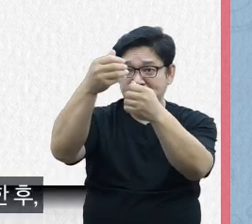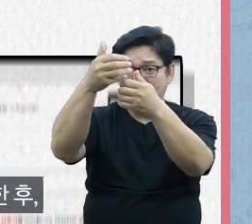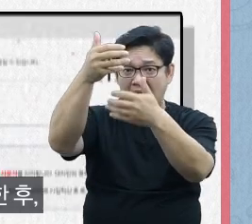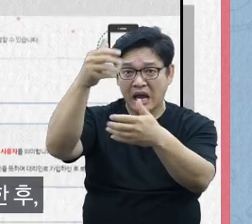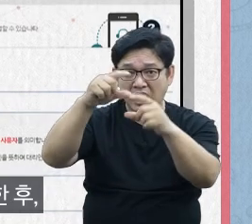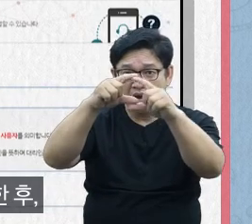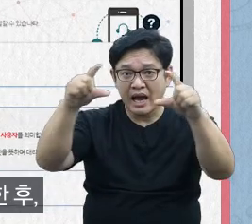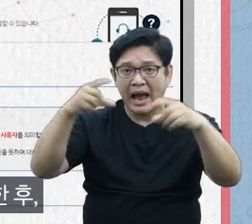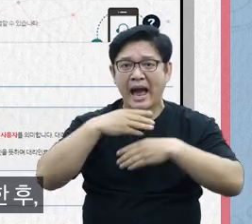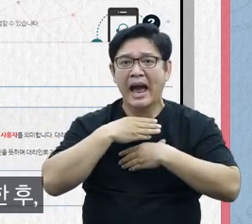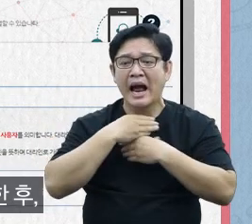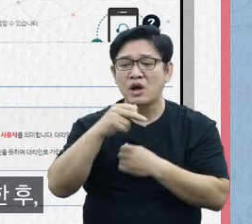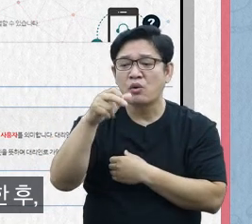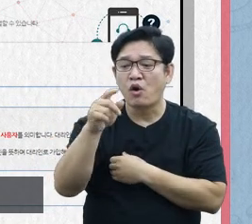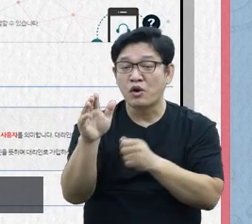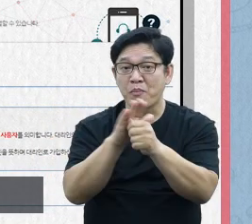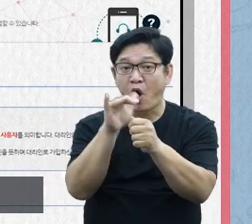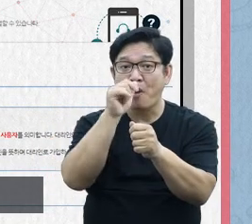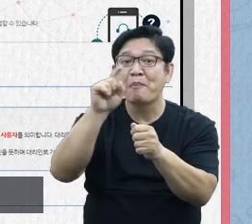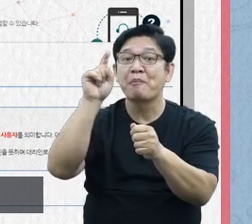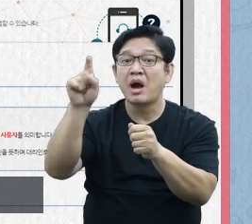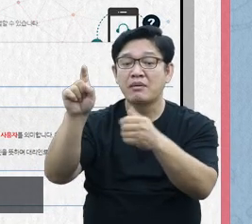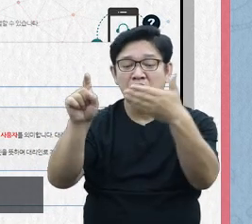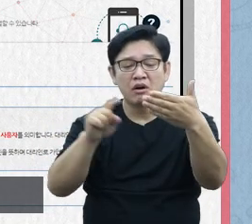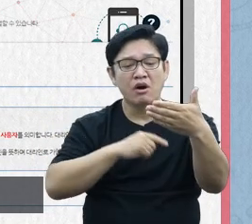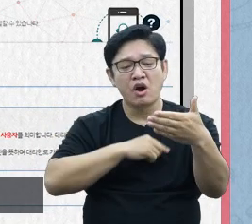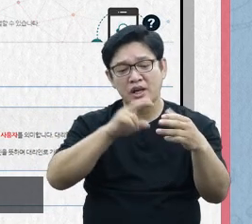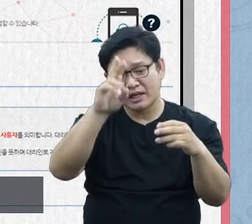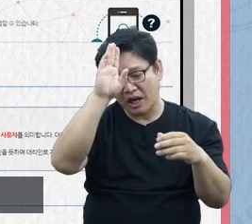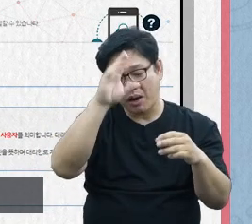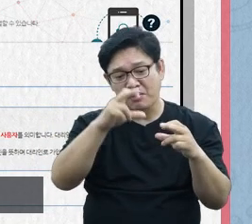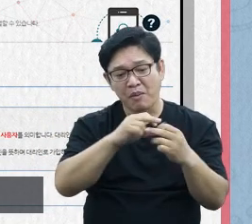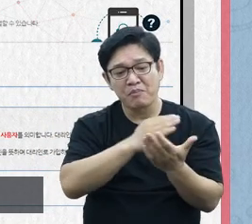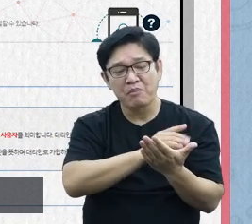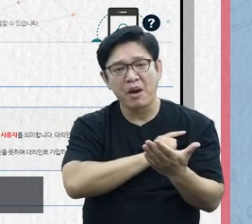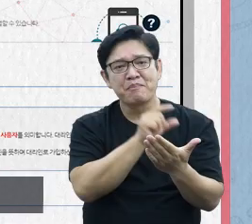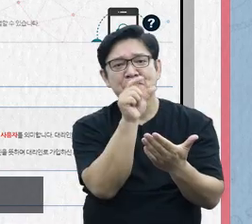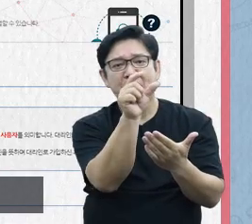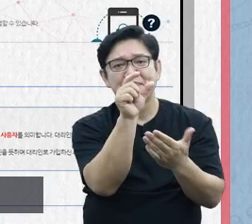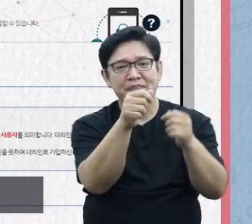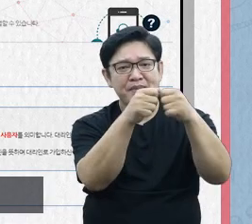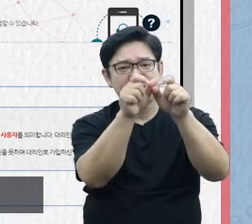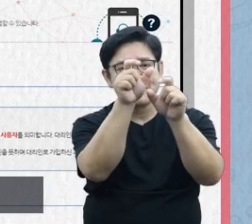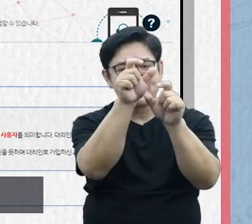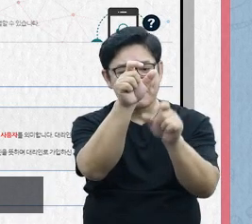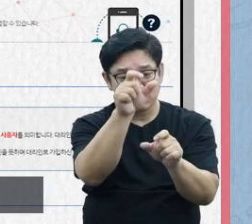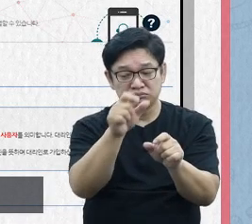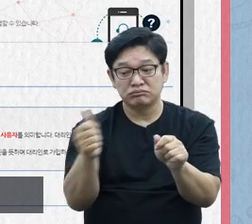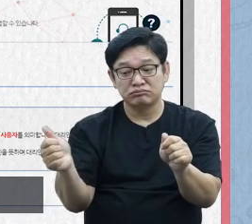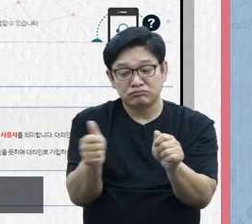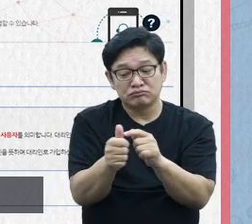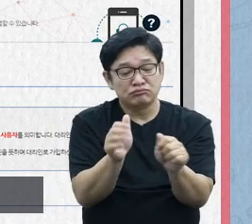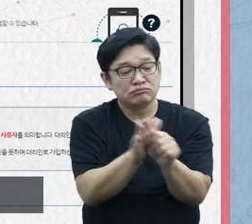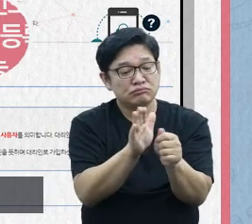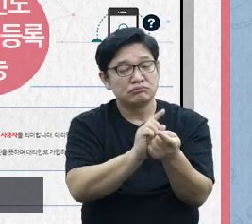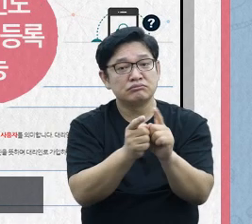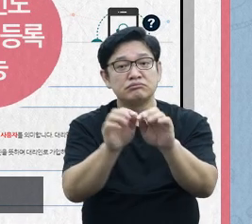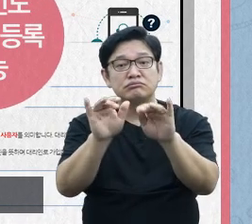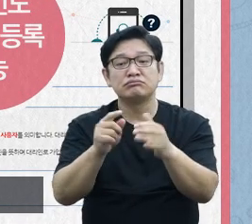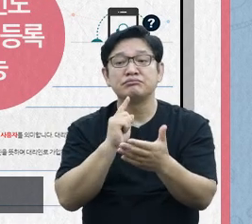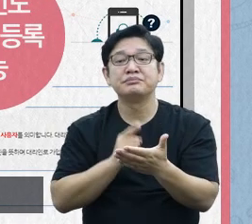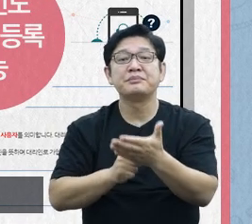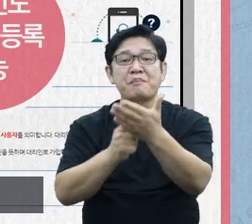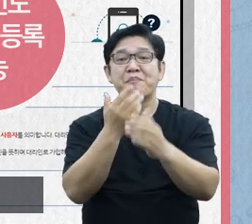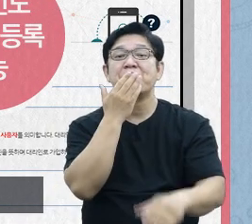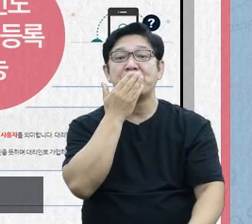서비스 신청을 클릭한 후 병력 등 정보를 입력하고 신청할 수 있습니다. 본인뿐 아니라